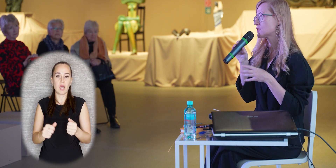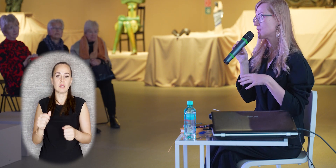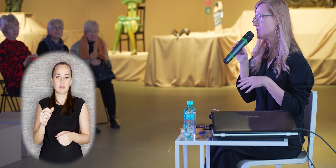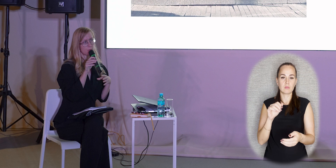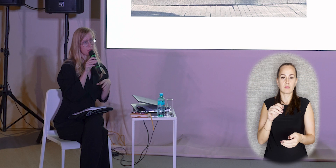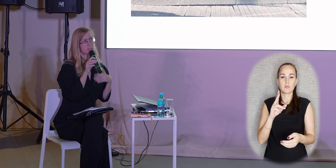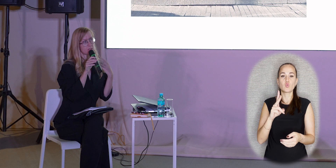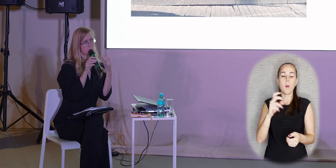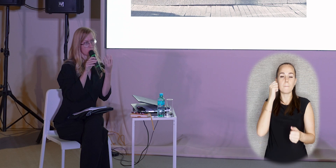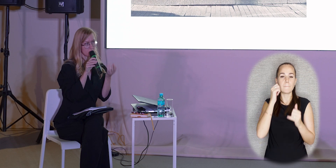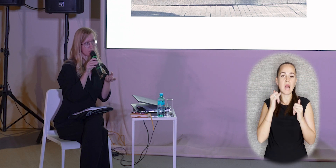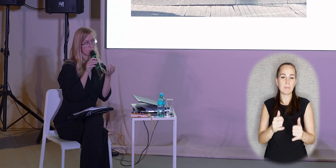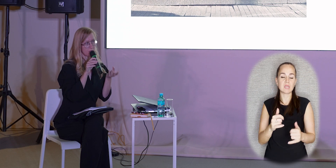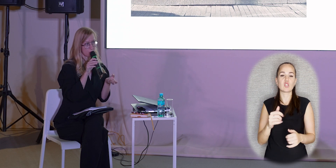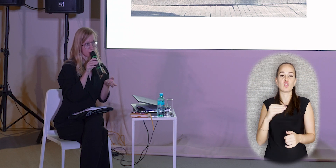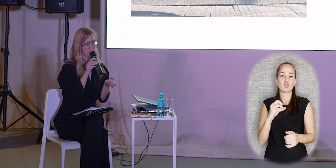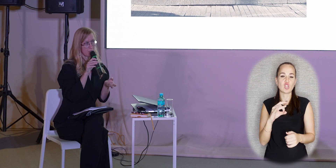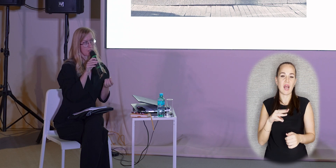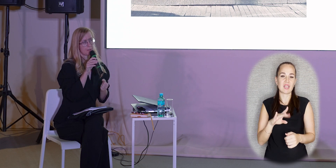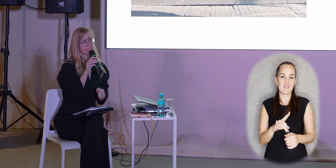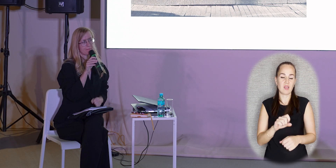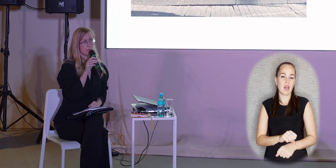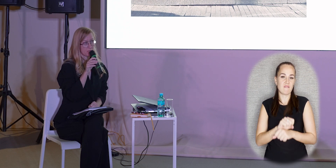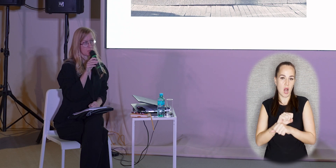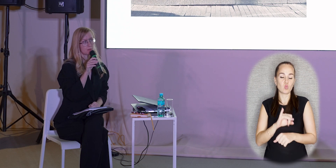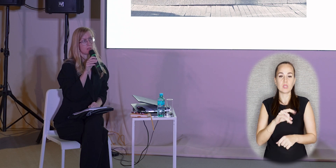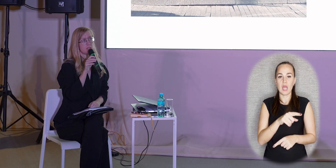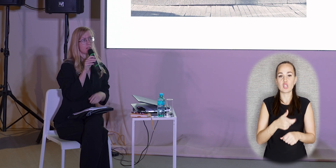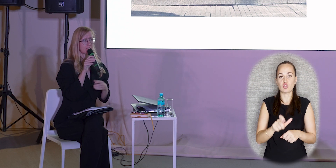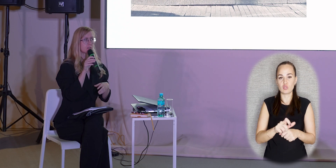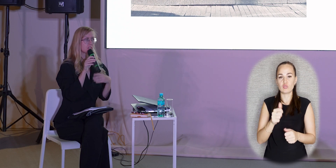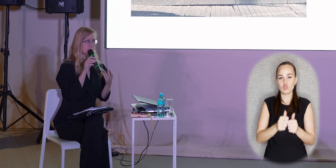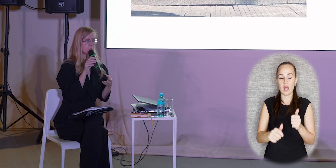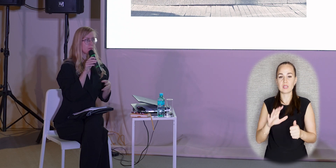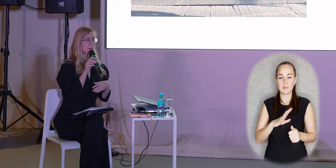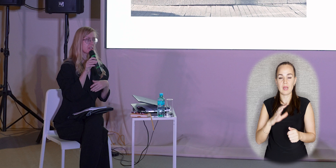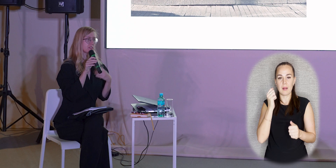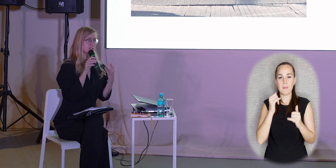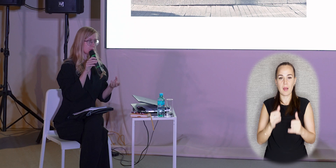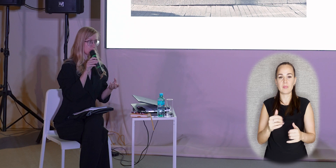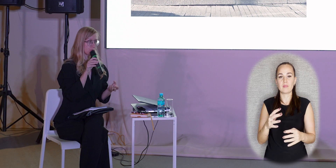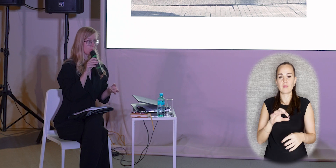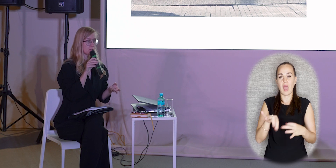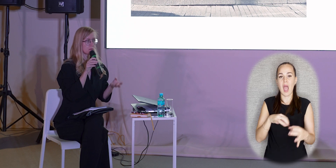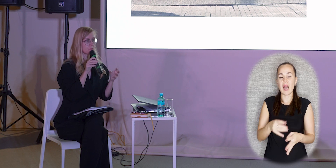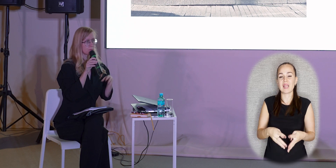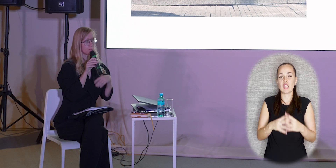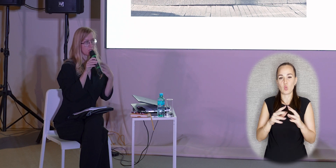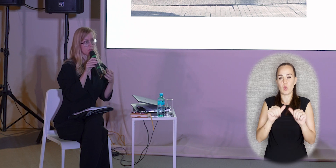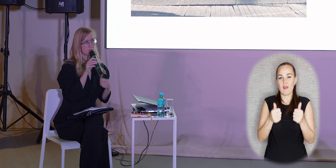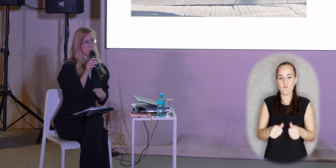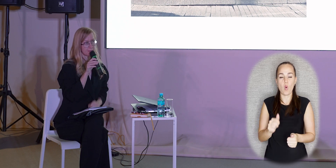еще часто возводились памятники жертвам революции, именно. И это часто были памятники в архитектурной форме,